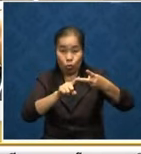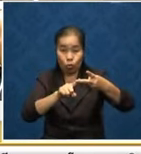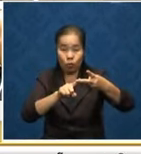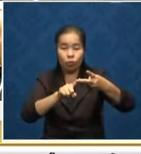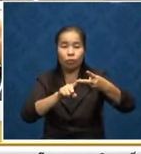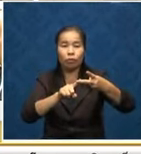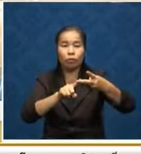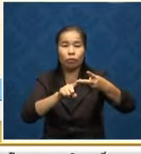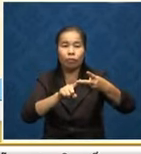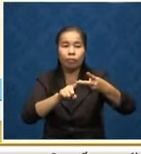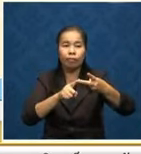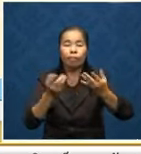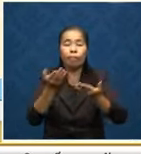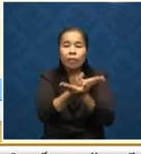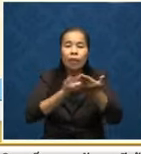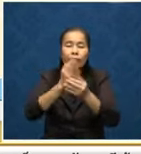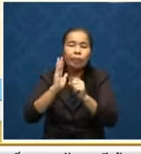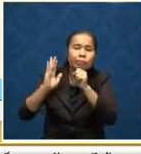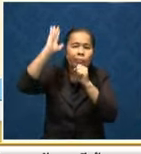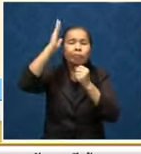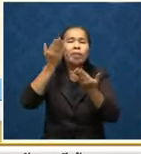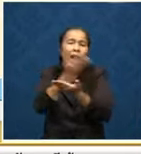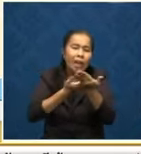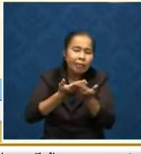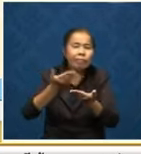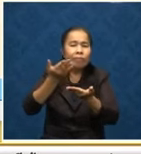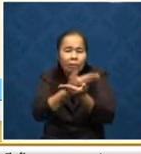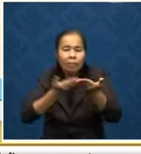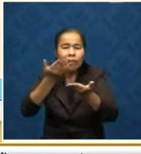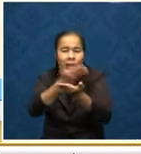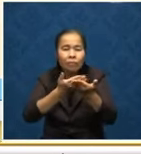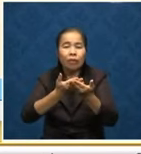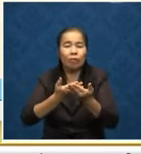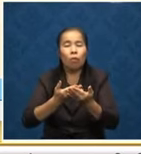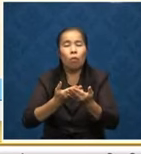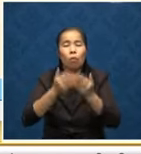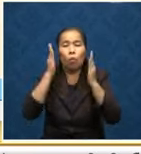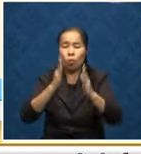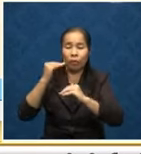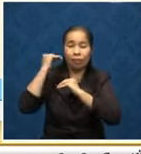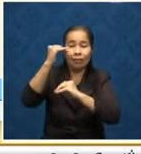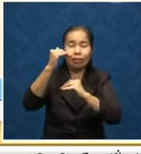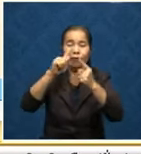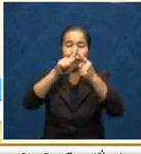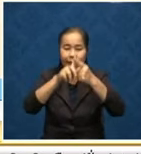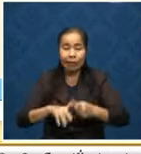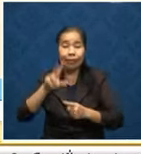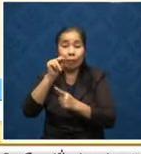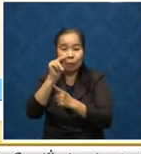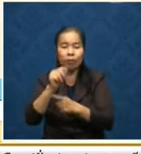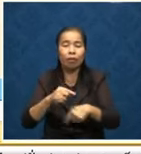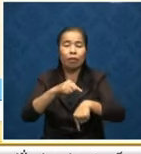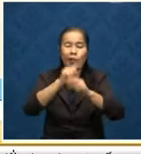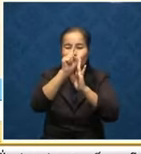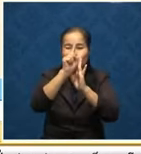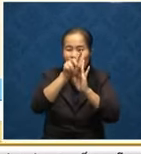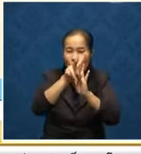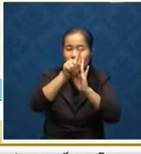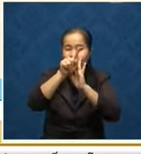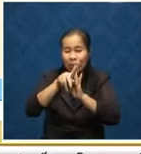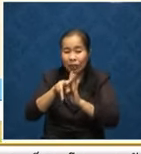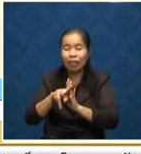เป็นในเรื่องของการหารือที่เดิมทีเนี่ยผมเสนอ30คนนะครับเป็นคนละ2นาที30วินาที